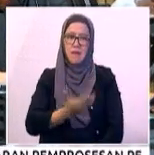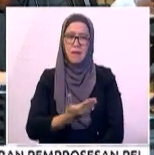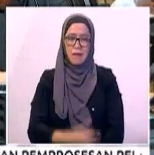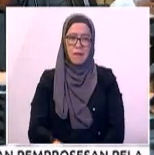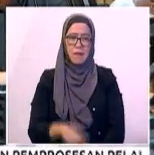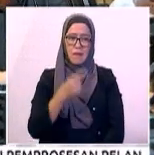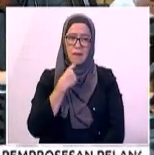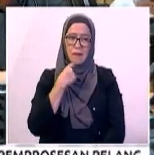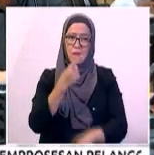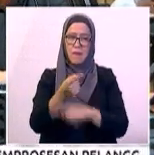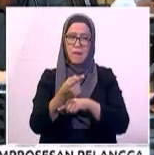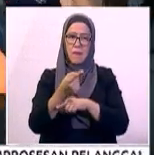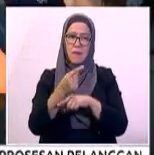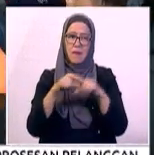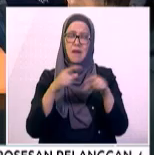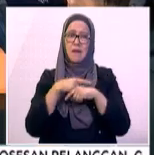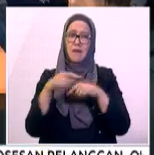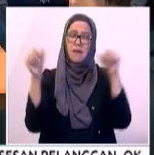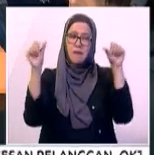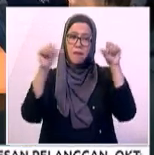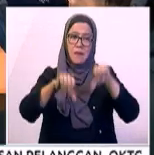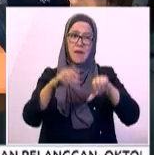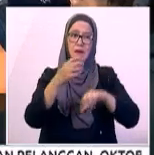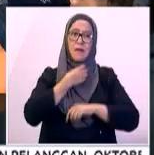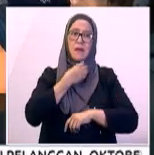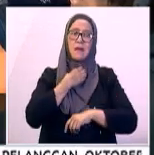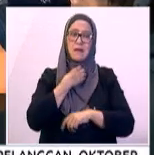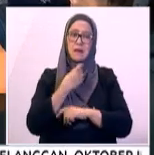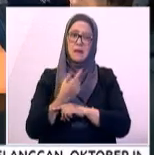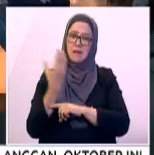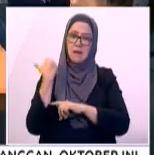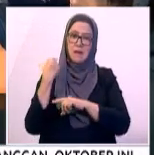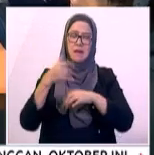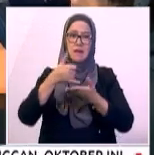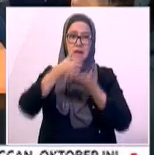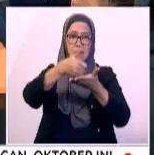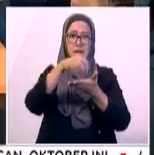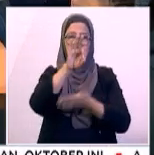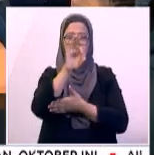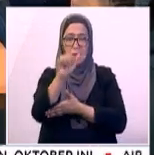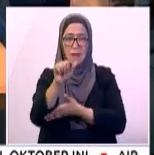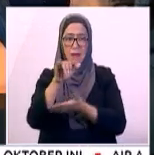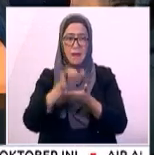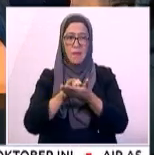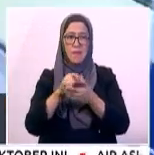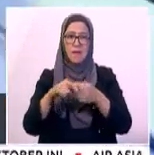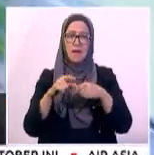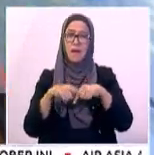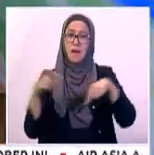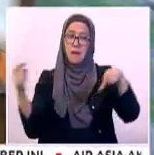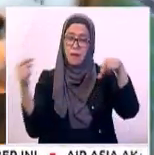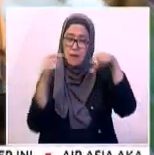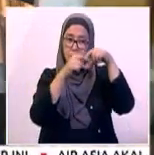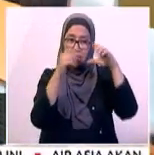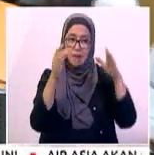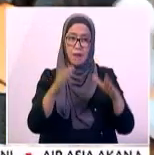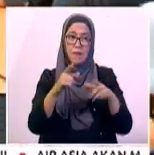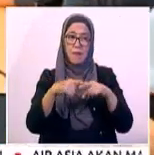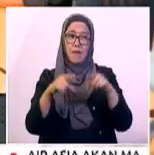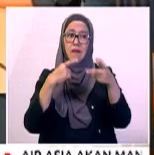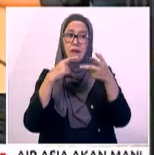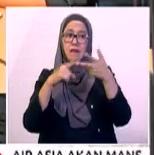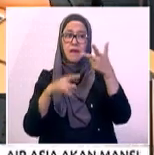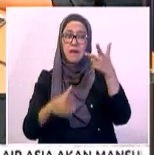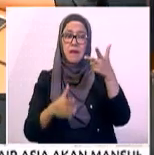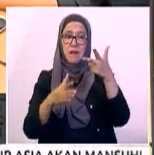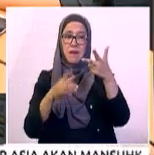pada final Piala FA, Muhammad Fazrul Daniel Muhammad Nizam dan penjaga gawang Kedah yang juga penerima anugerah pemain terbaik Piala